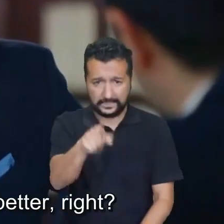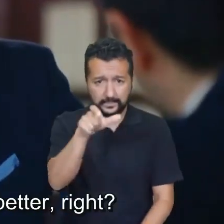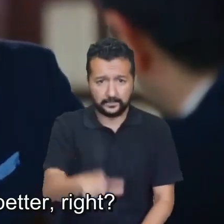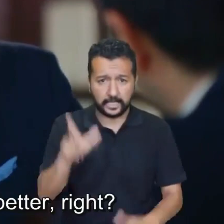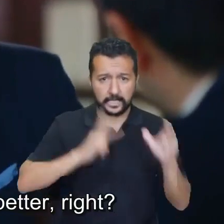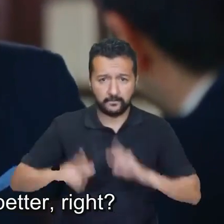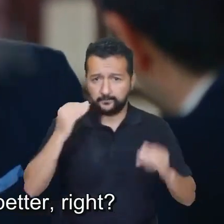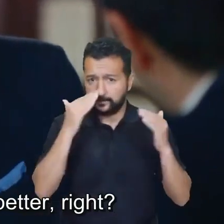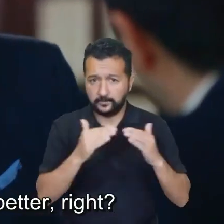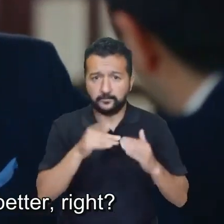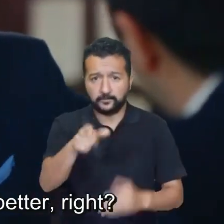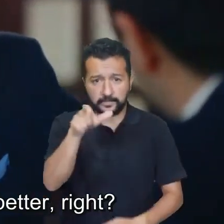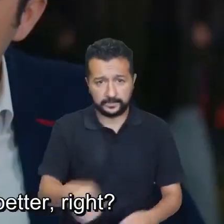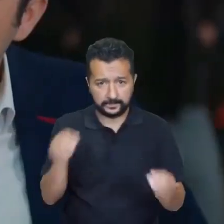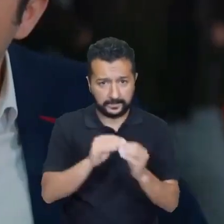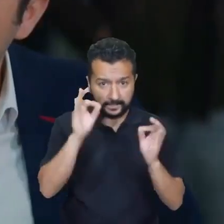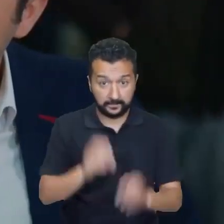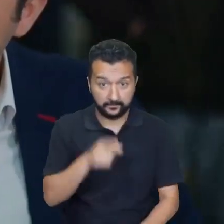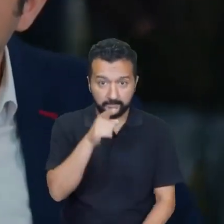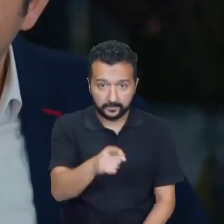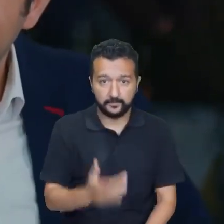oğlum. Takım bana daha çok yakıştı diye kurtlandın değil mi?